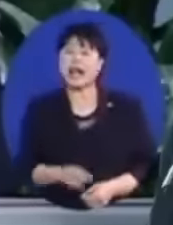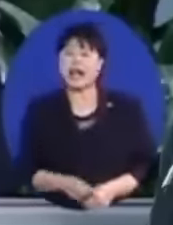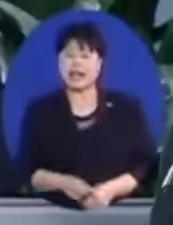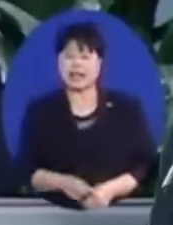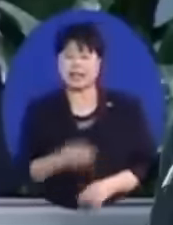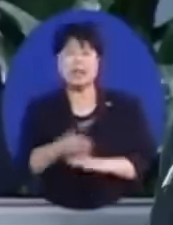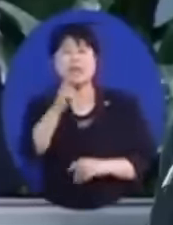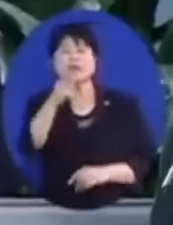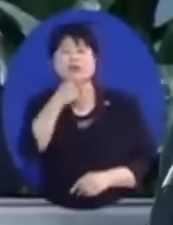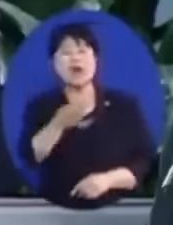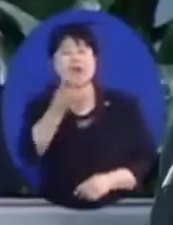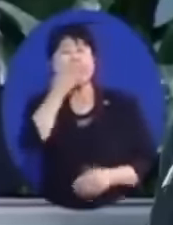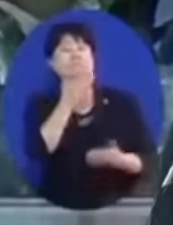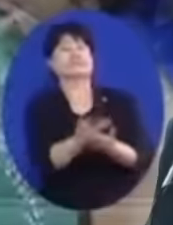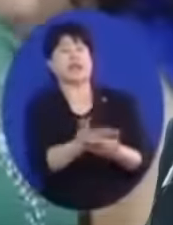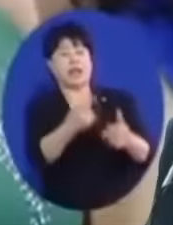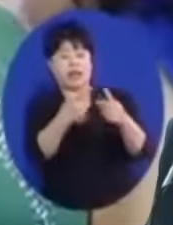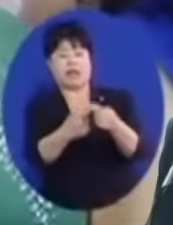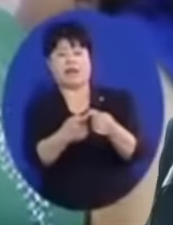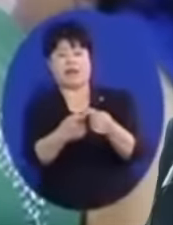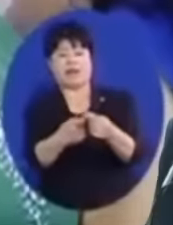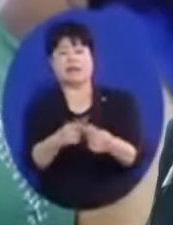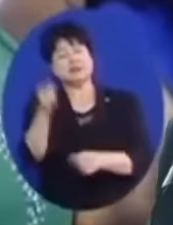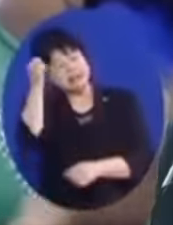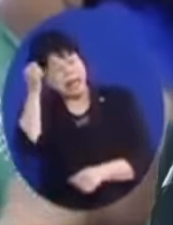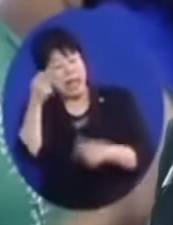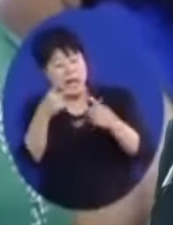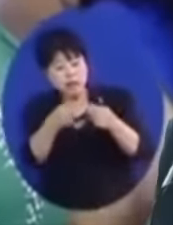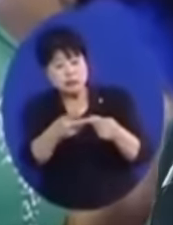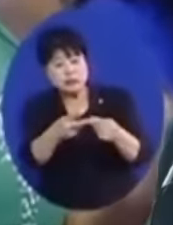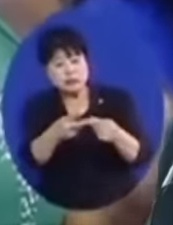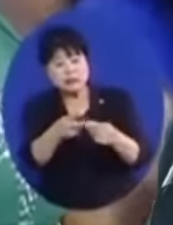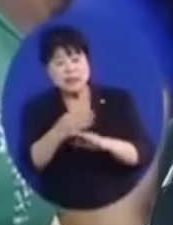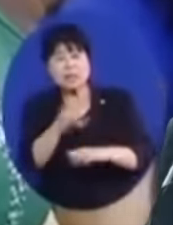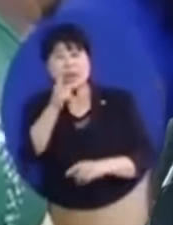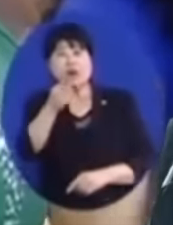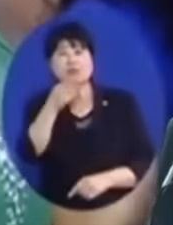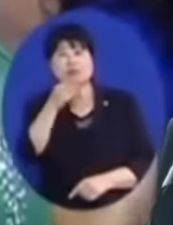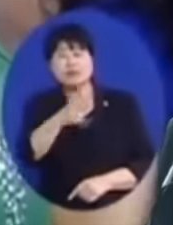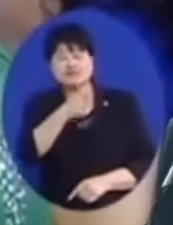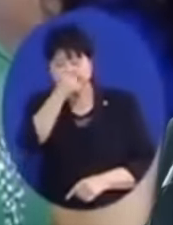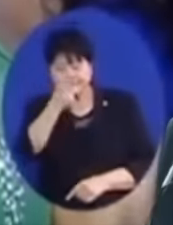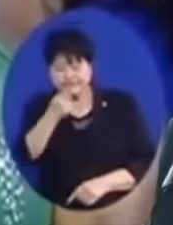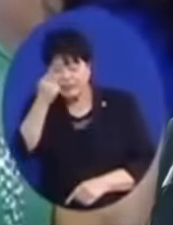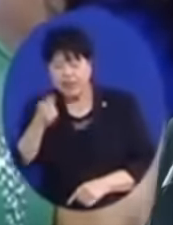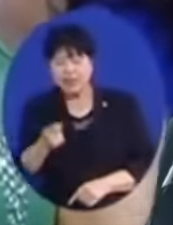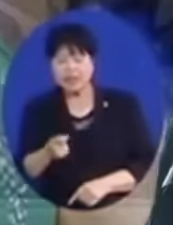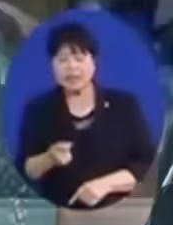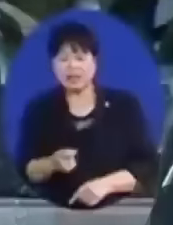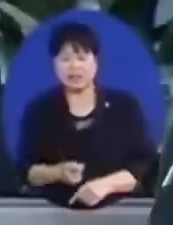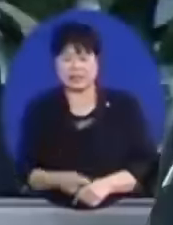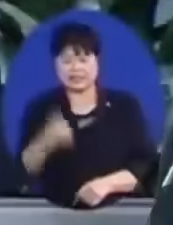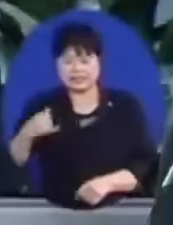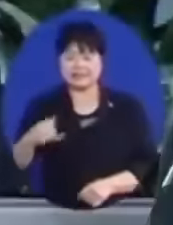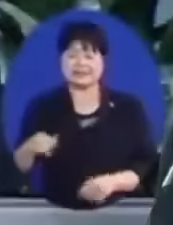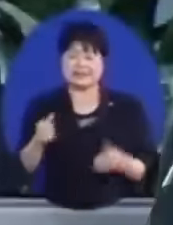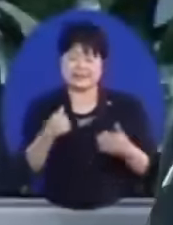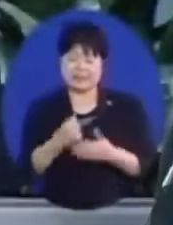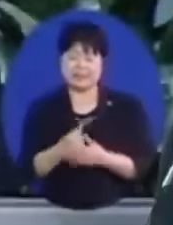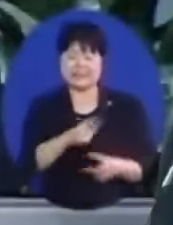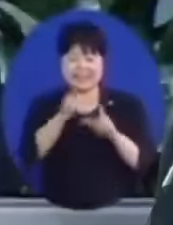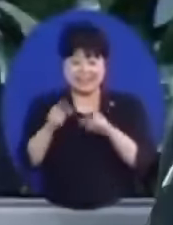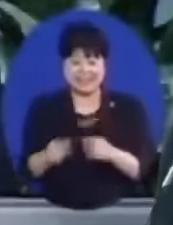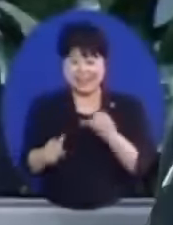듣습니다. 밥 둬, 자자. 이런 남편하고 내가 자식 때문에 살았는데 자식들 다